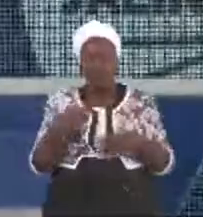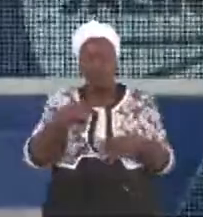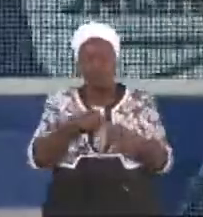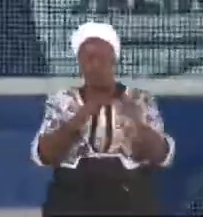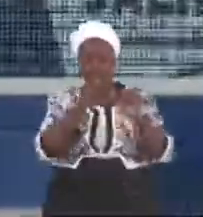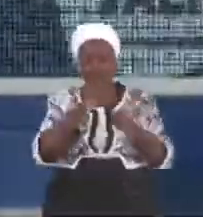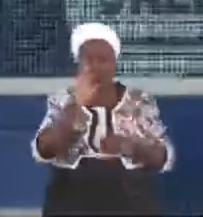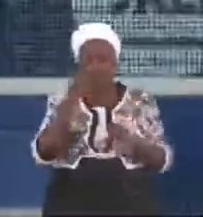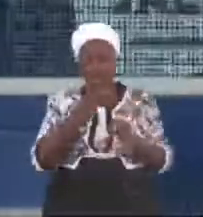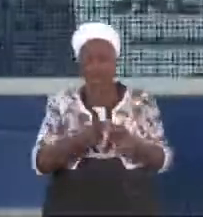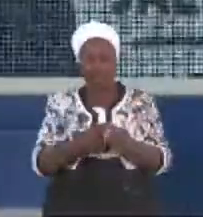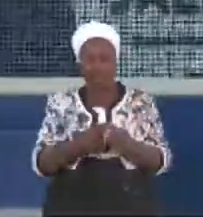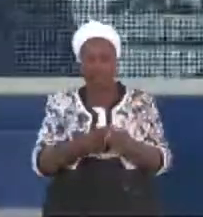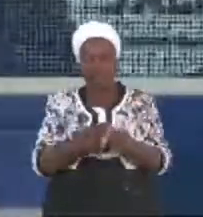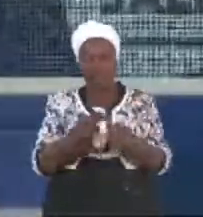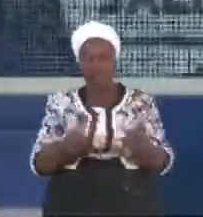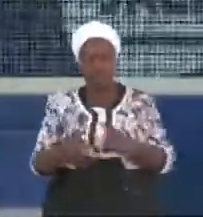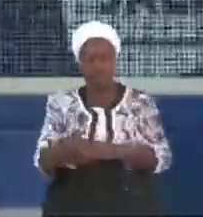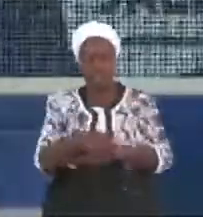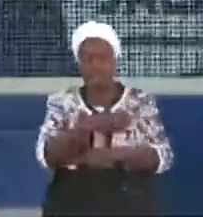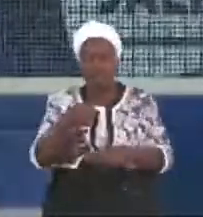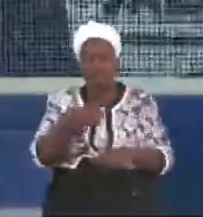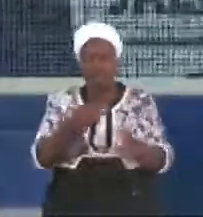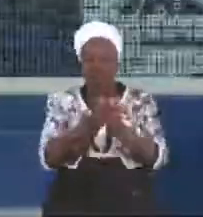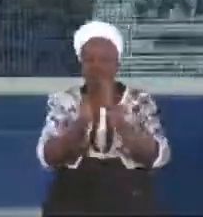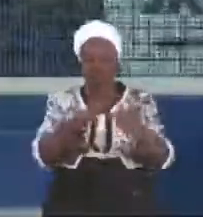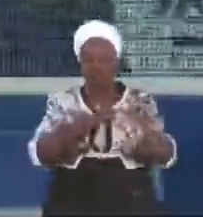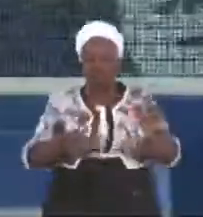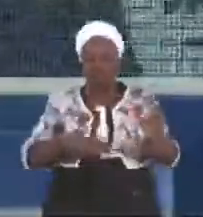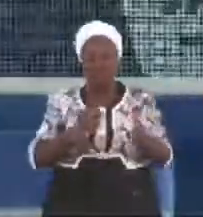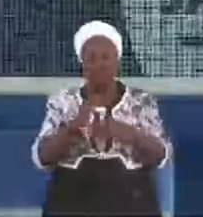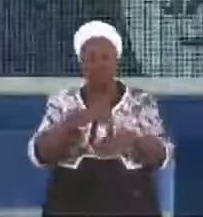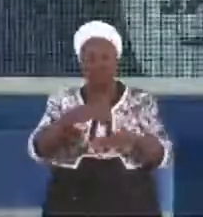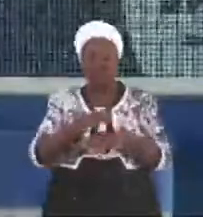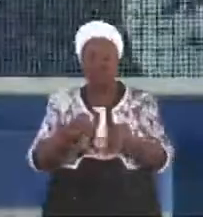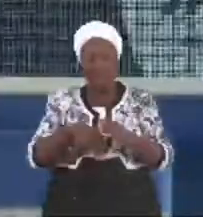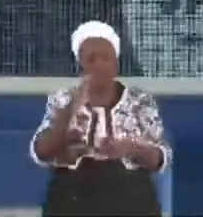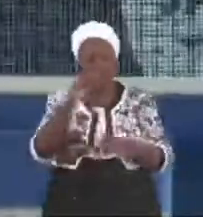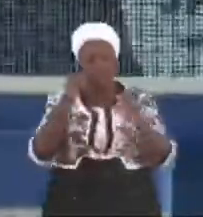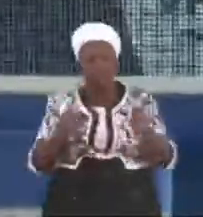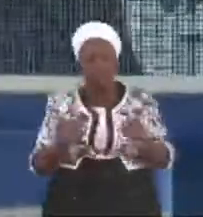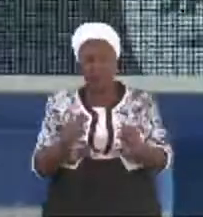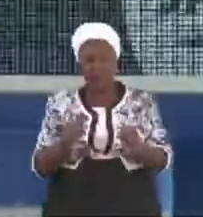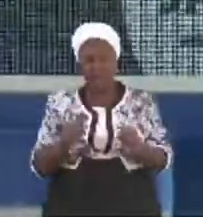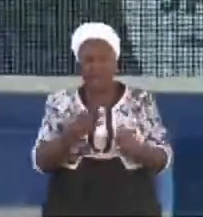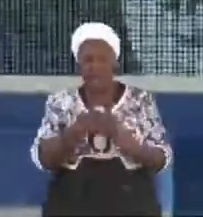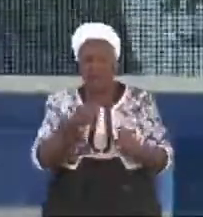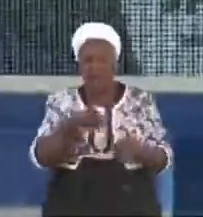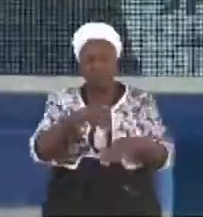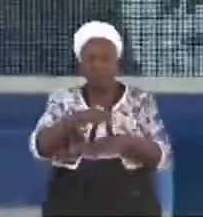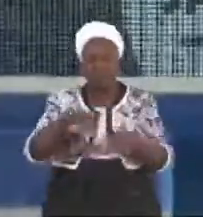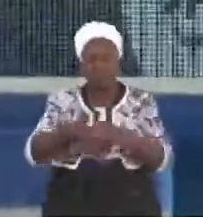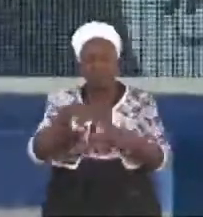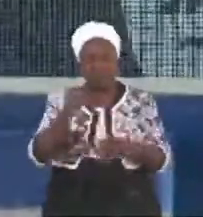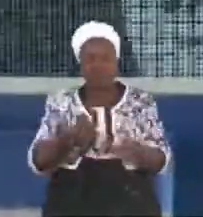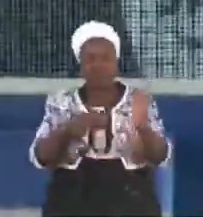Nous bénissons ton nom ce jour. Et nous demandons, Seigneur, que tu envoies ta puissance, que tu